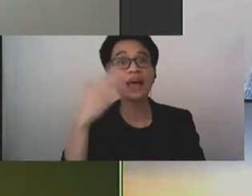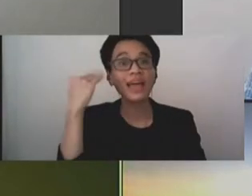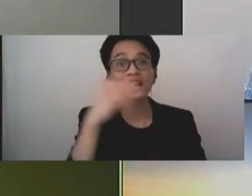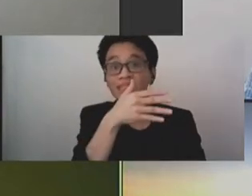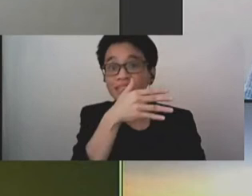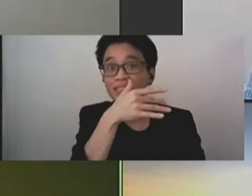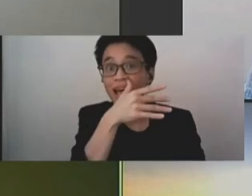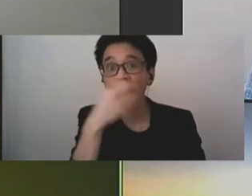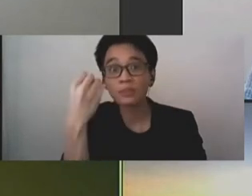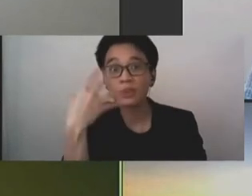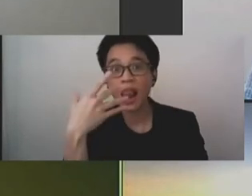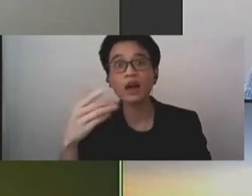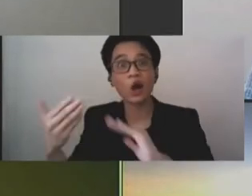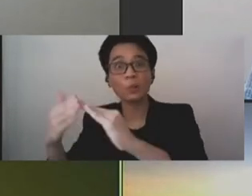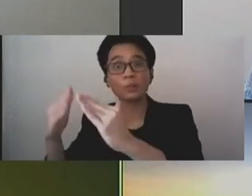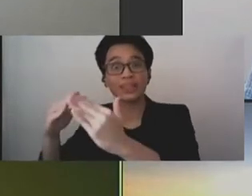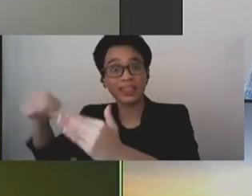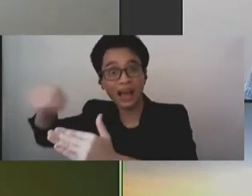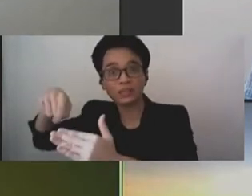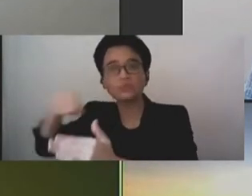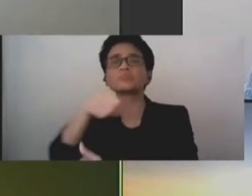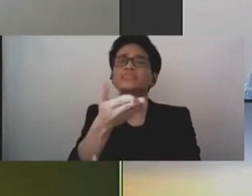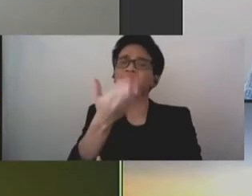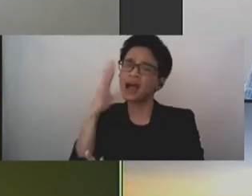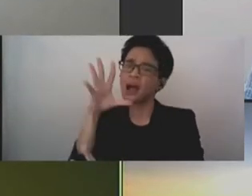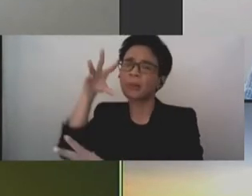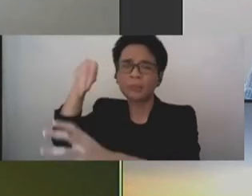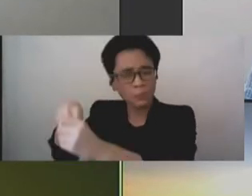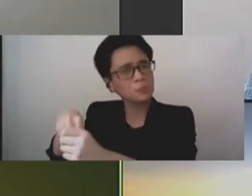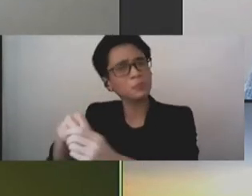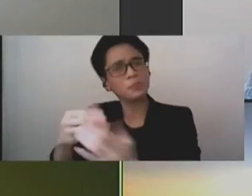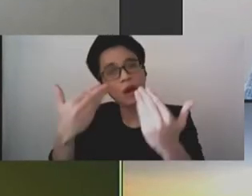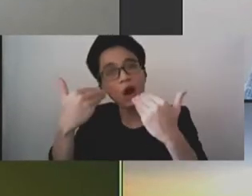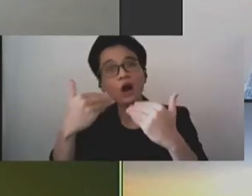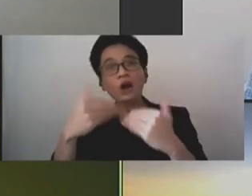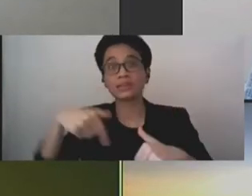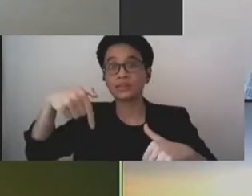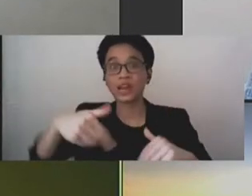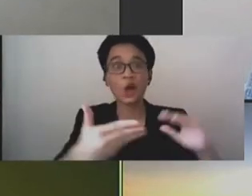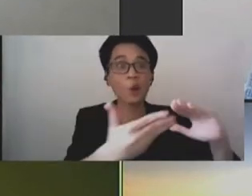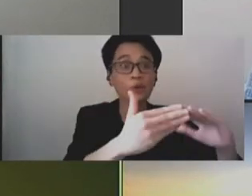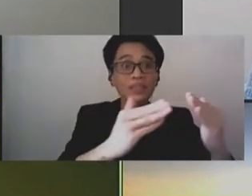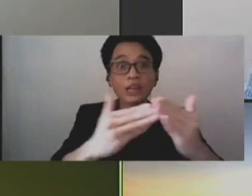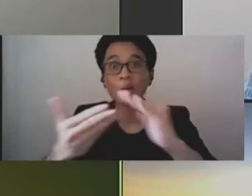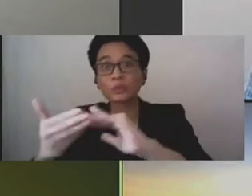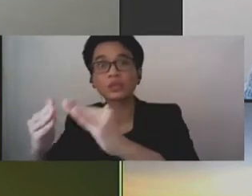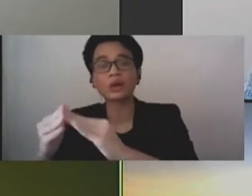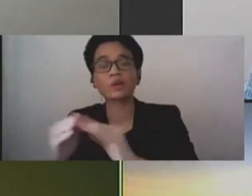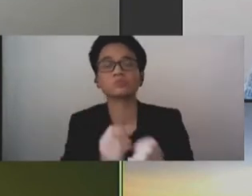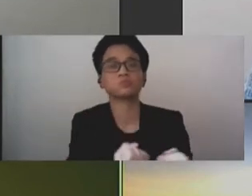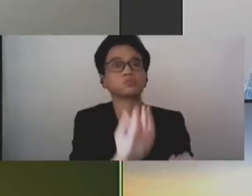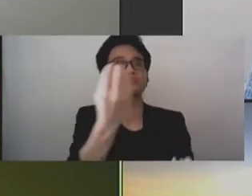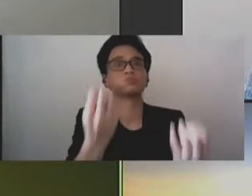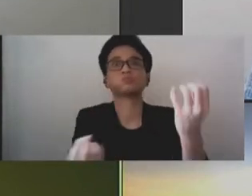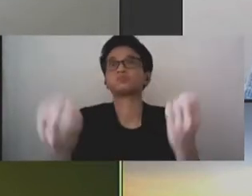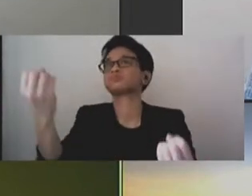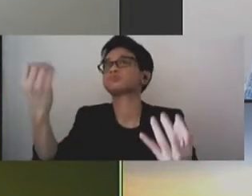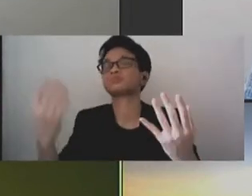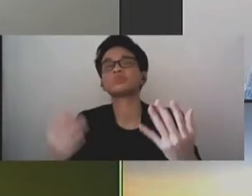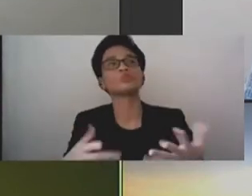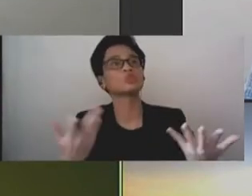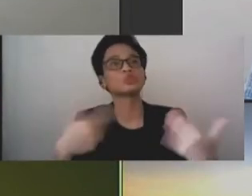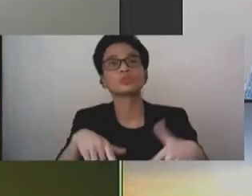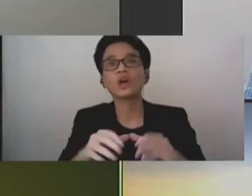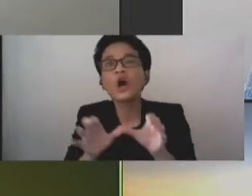komunitas. Saat ini sudah banyak komunitas, kemudian sudah banyak parenting support yang